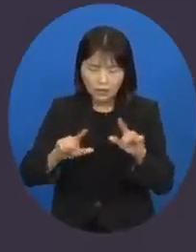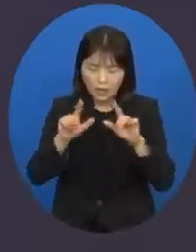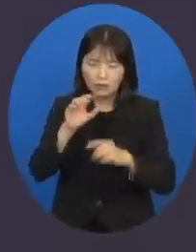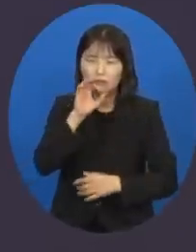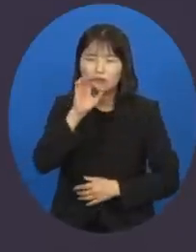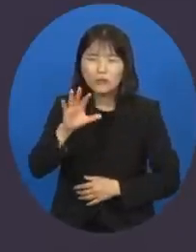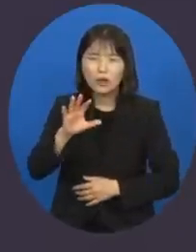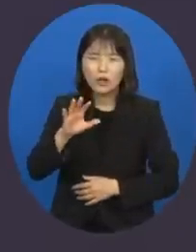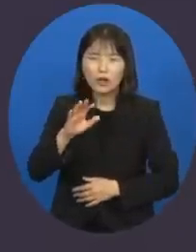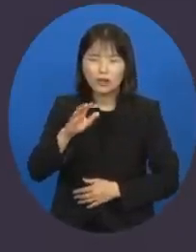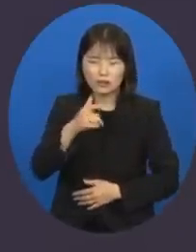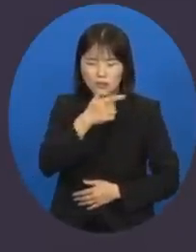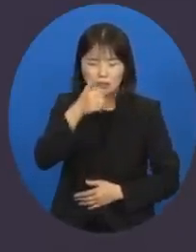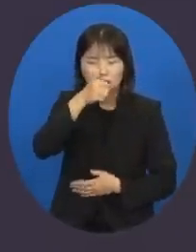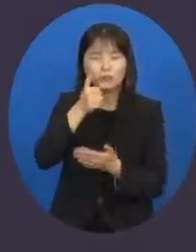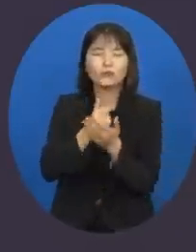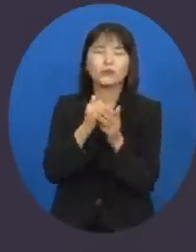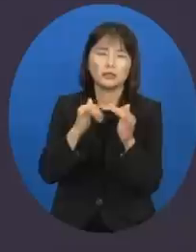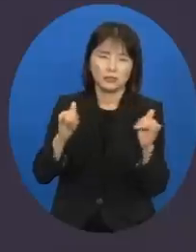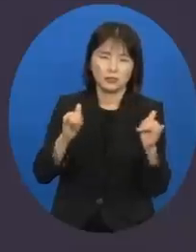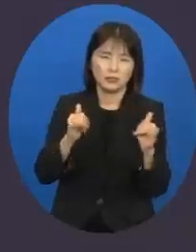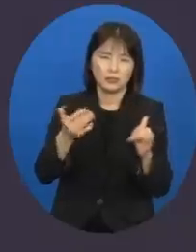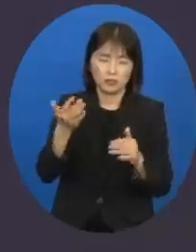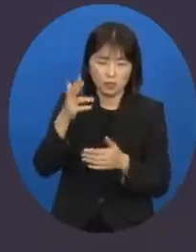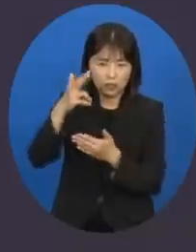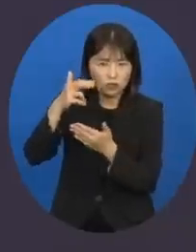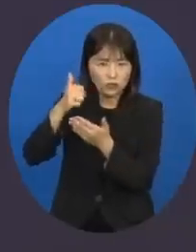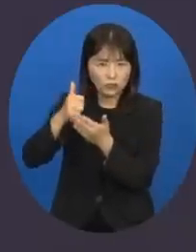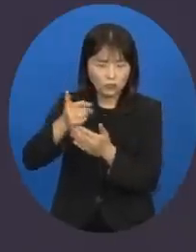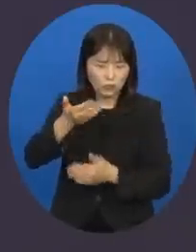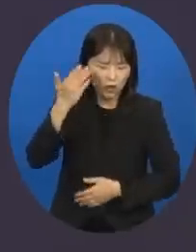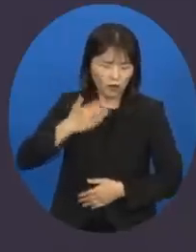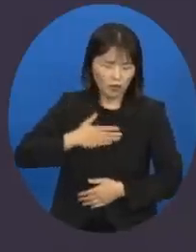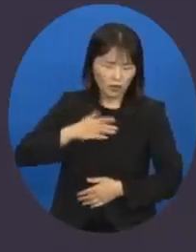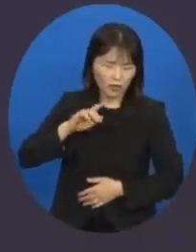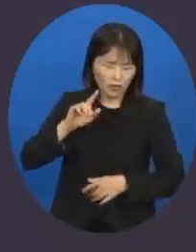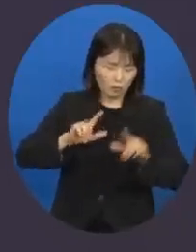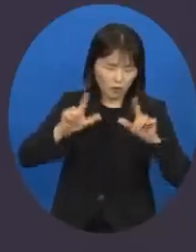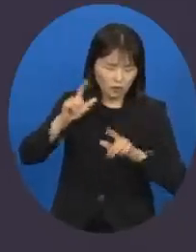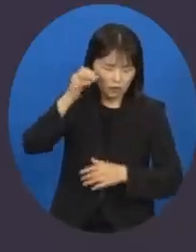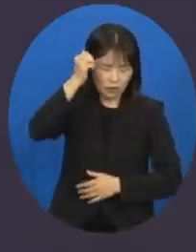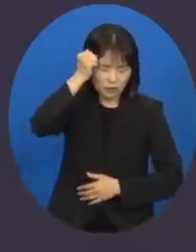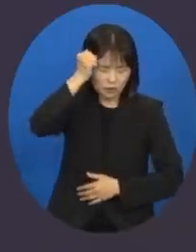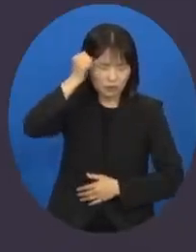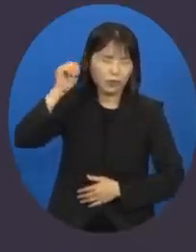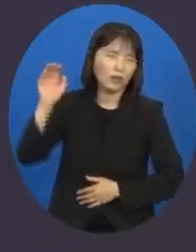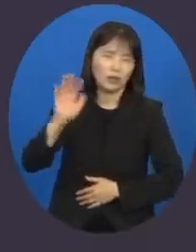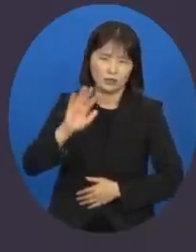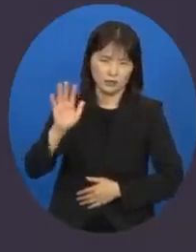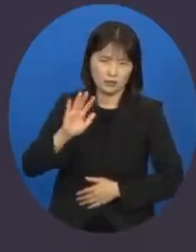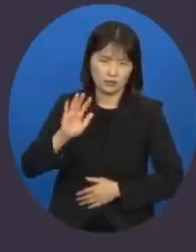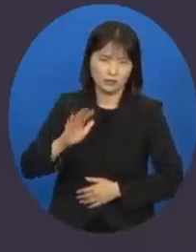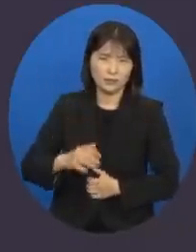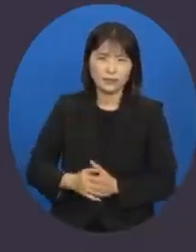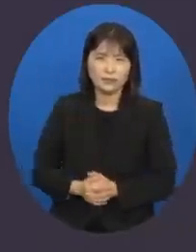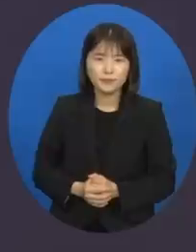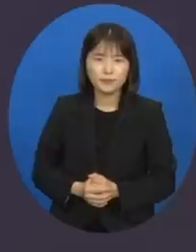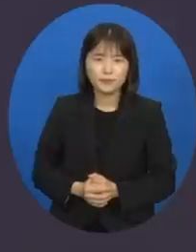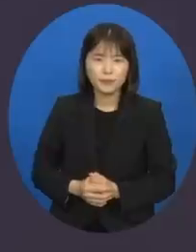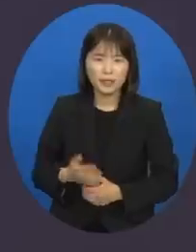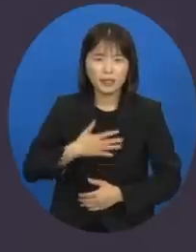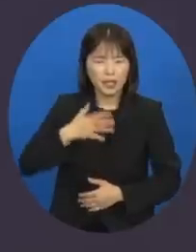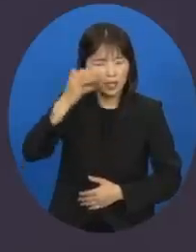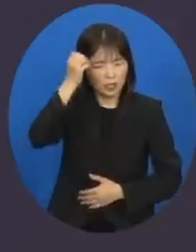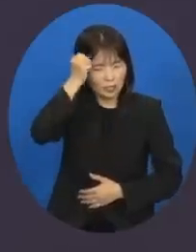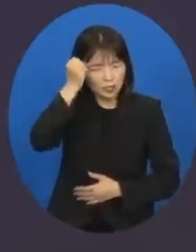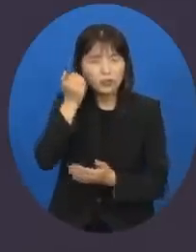행악자임이 분명합니다. 그런데 주님은요 과거의 나의 어떤 모습을 기억하지도 않으신다는 거예요. 나를